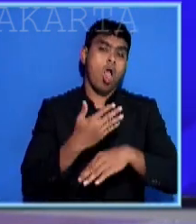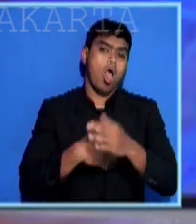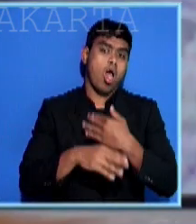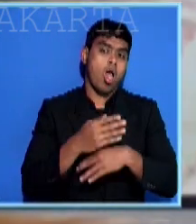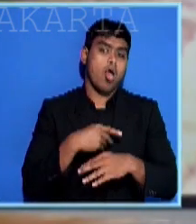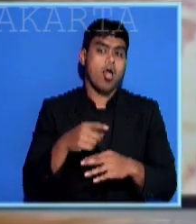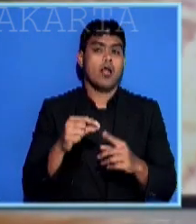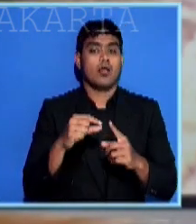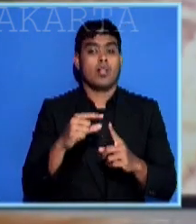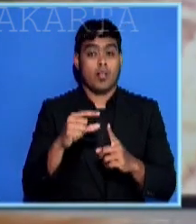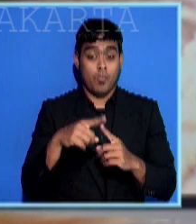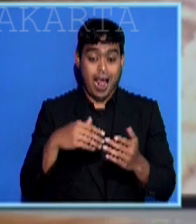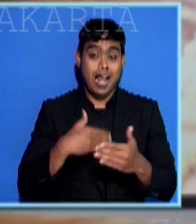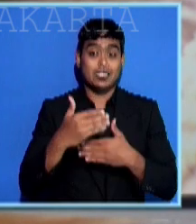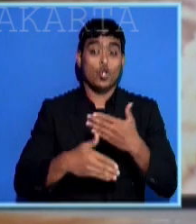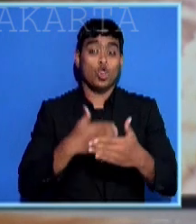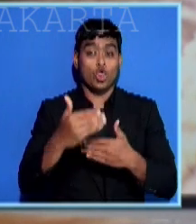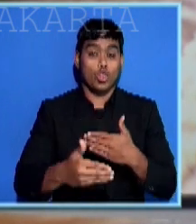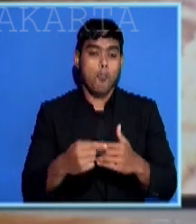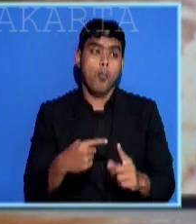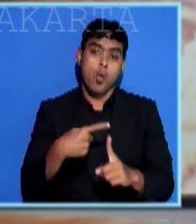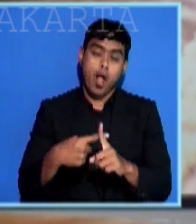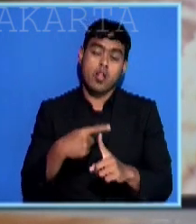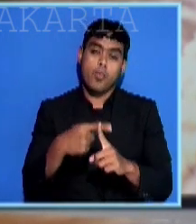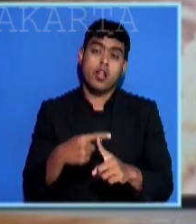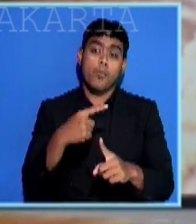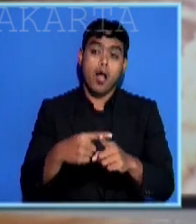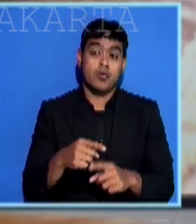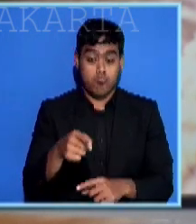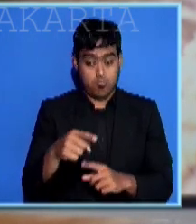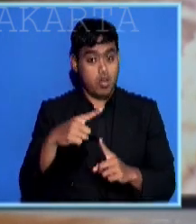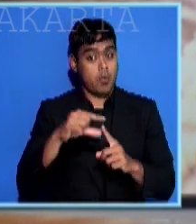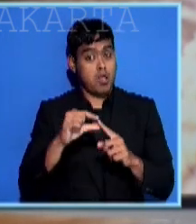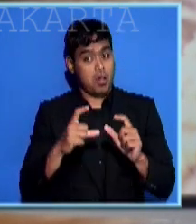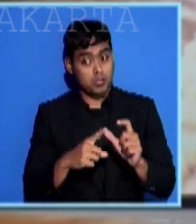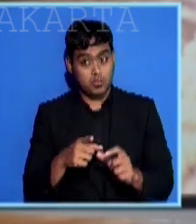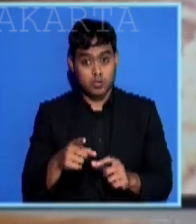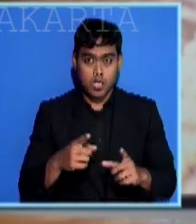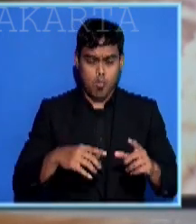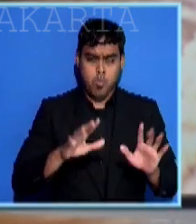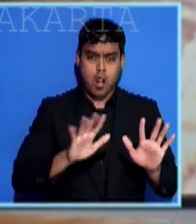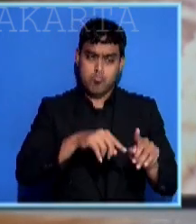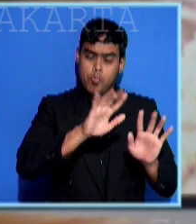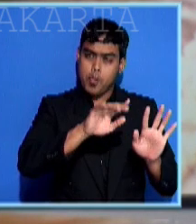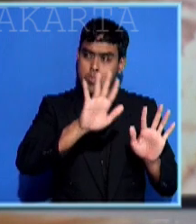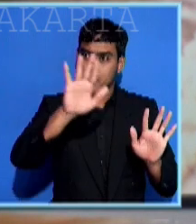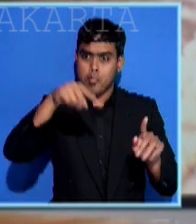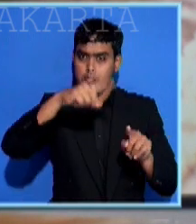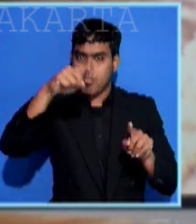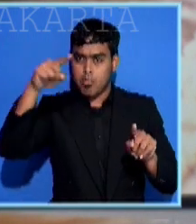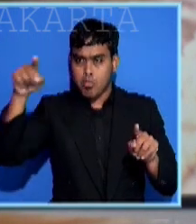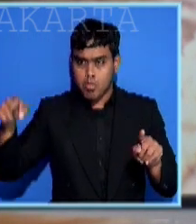suara lanjutan terus bertambah jumlah penambahan TPS tersebut sangat dinamis karena menyusul SK dari KPU di mana TPS yang